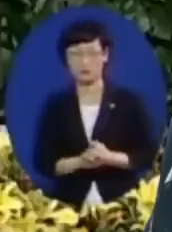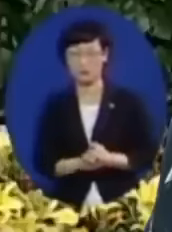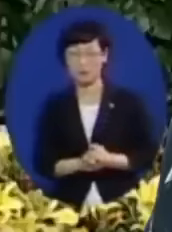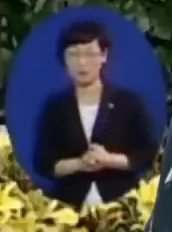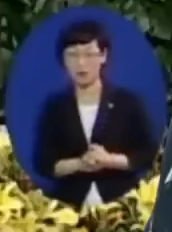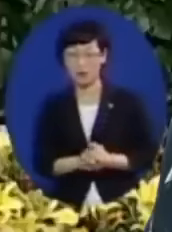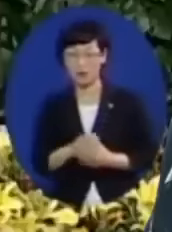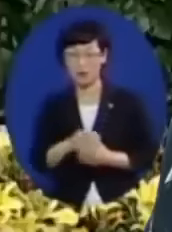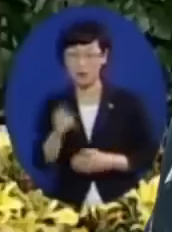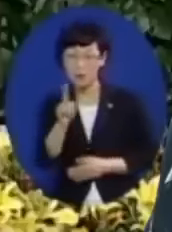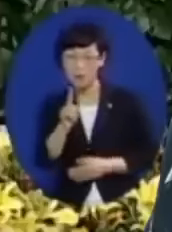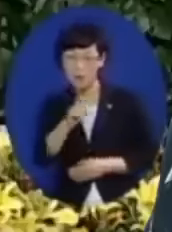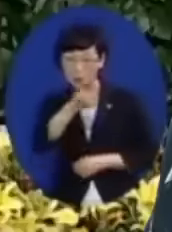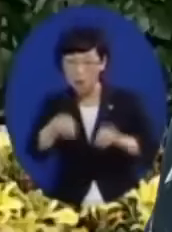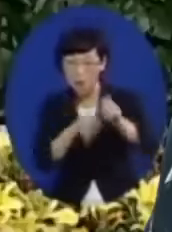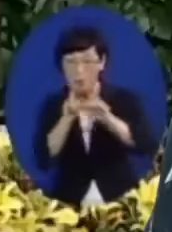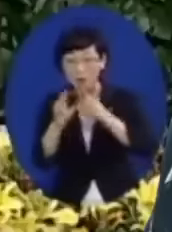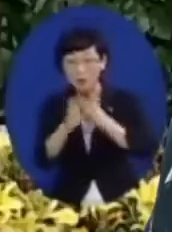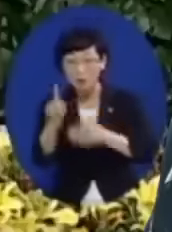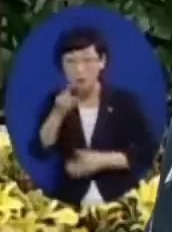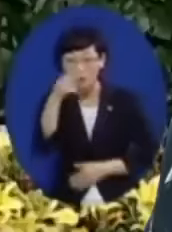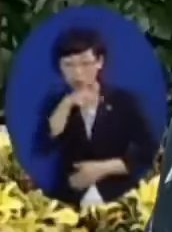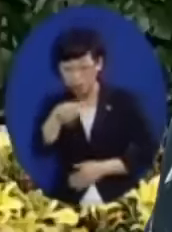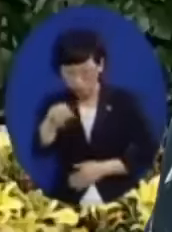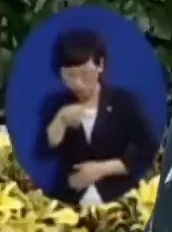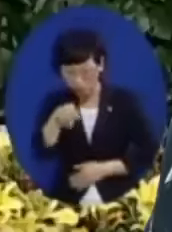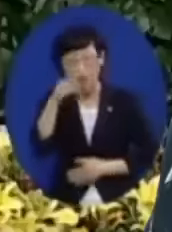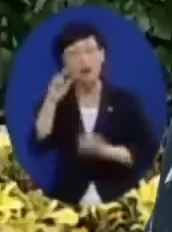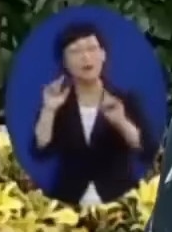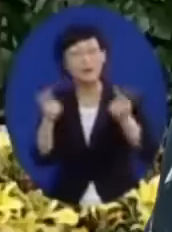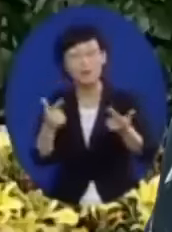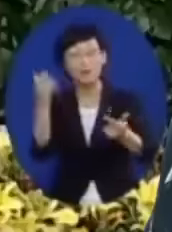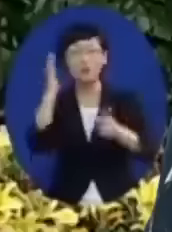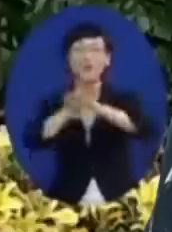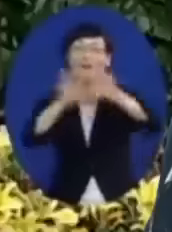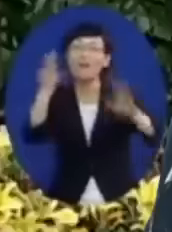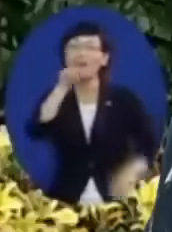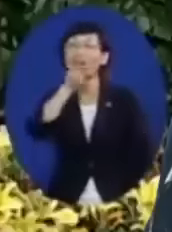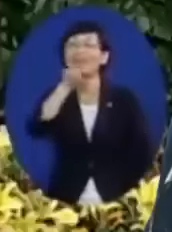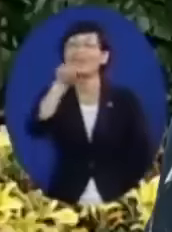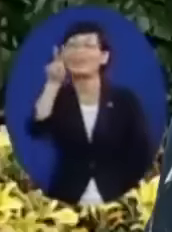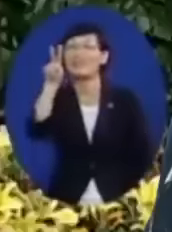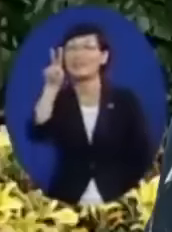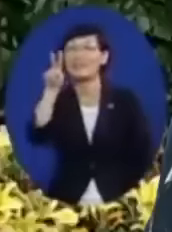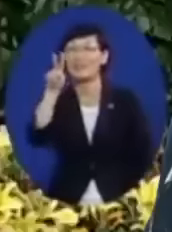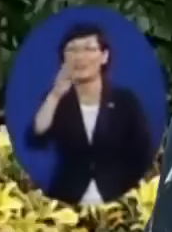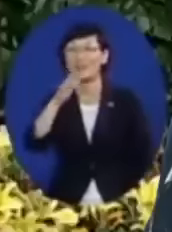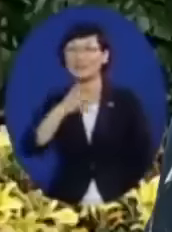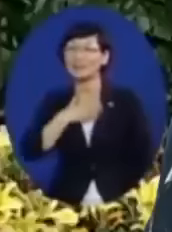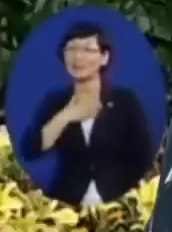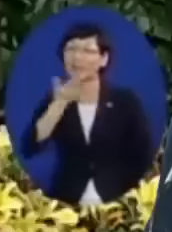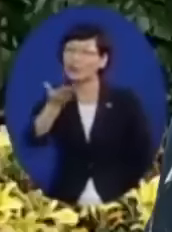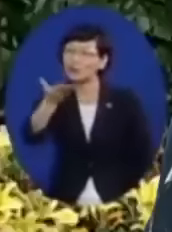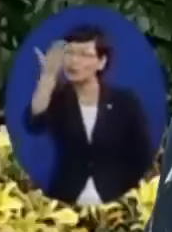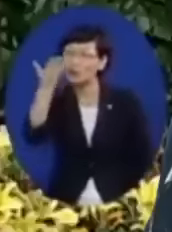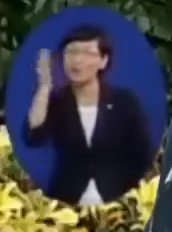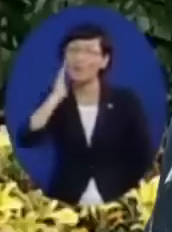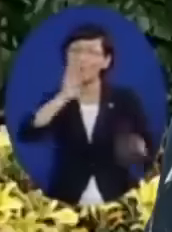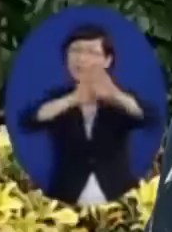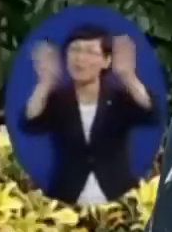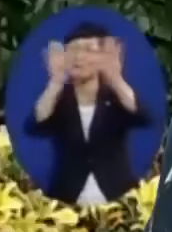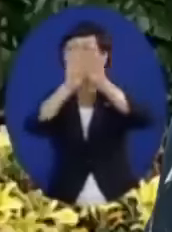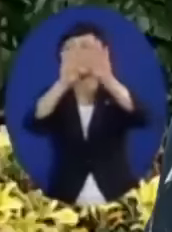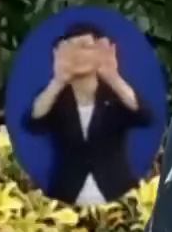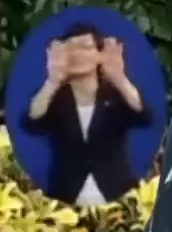다시 말하면 그들은 땅만 보고 살지 않고 하늘을 쳐다보고 자기 위에 열린 하늘